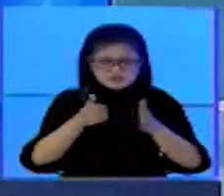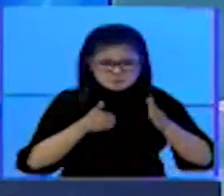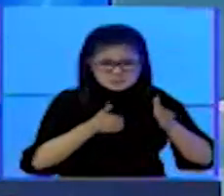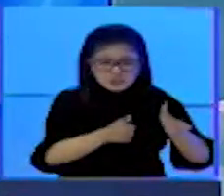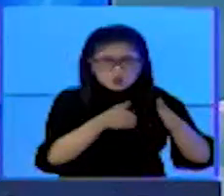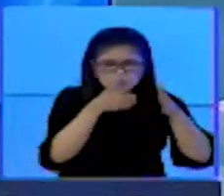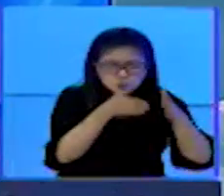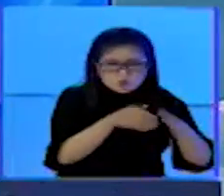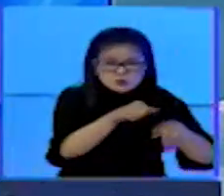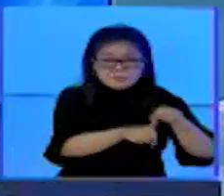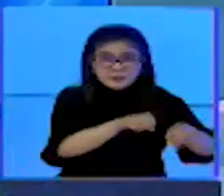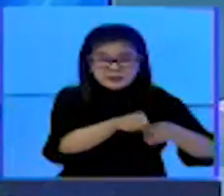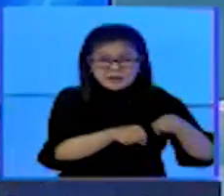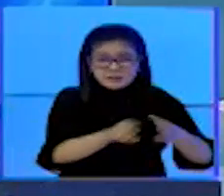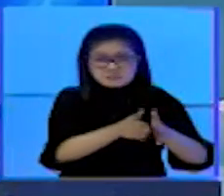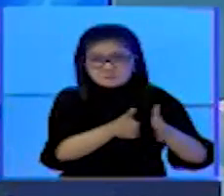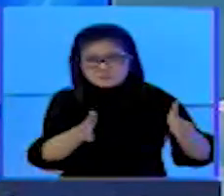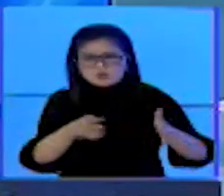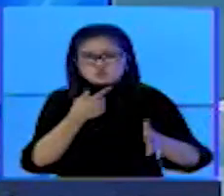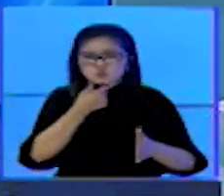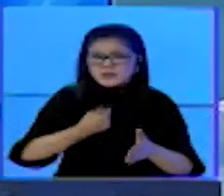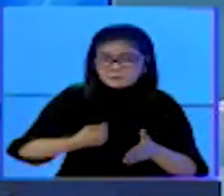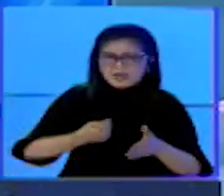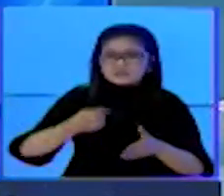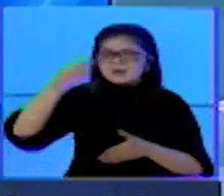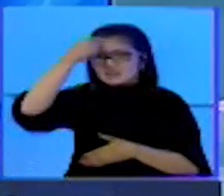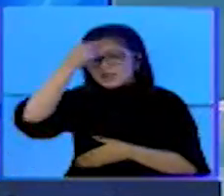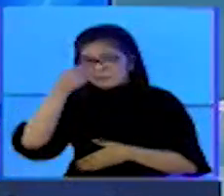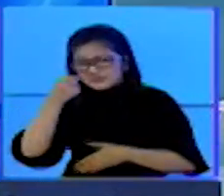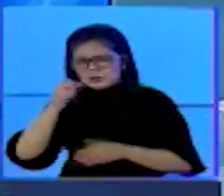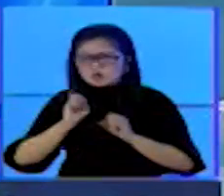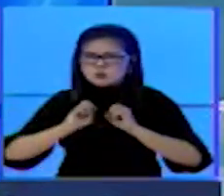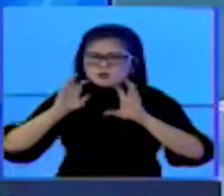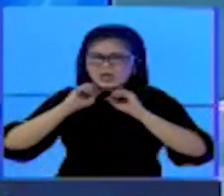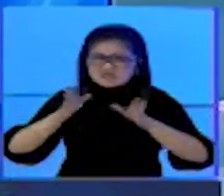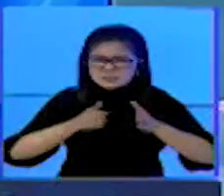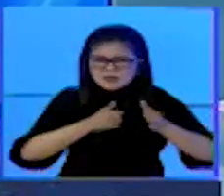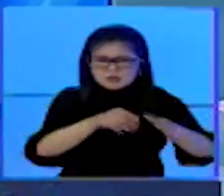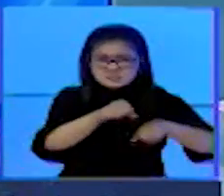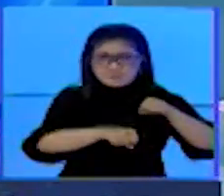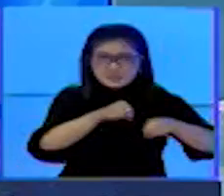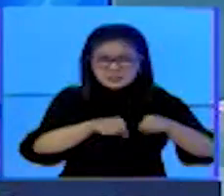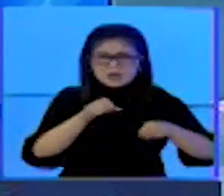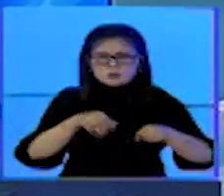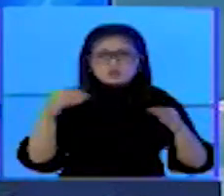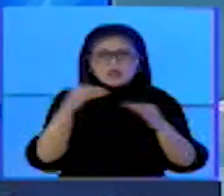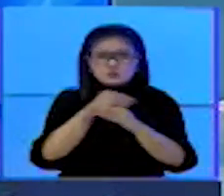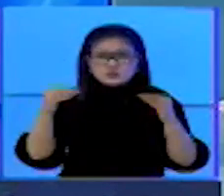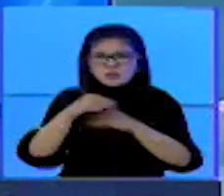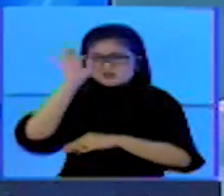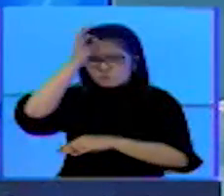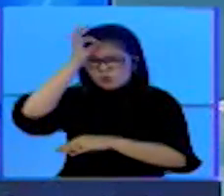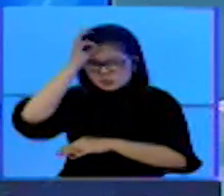khusus sepeda di sepanjang ruas jalan Sudirman Tamrin. Sosialisasi jalur sepeda digelar di Lantas Polda Metro Jaya dan di Sub DKI